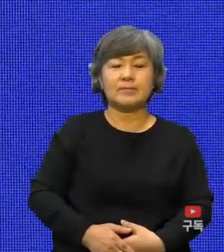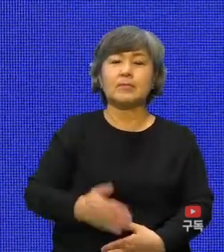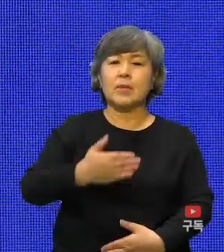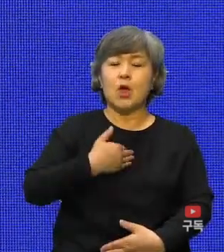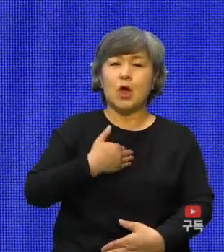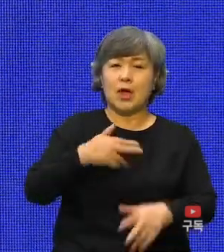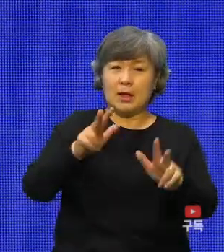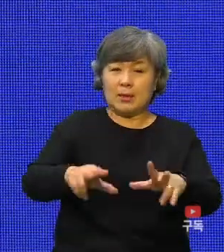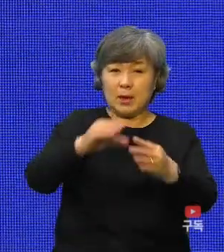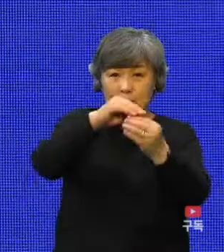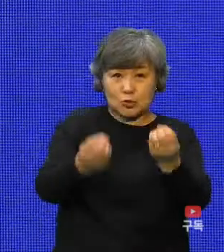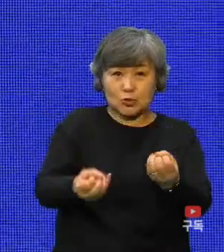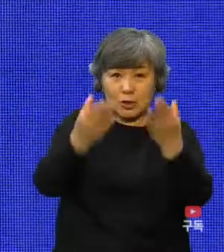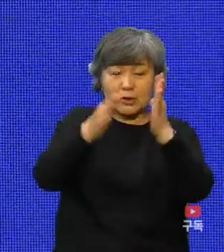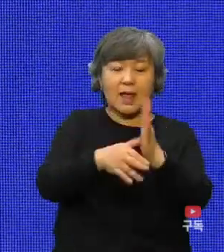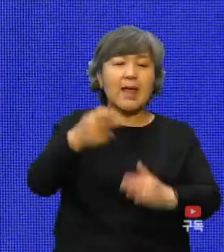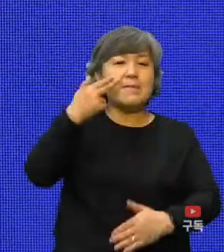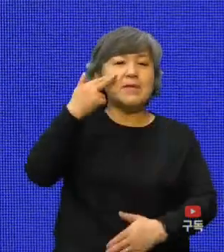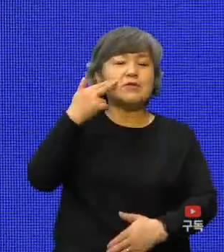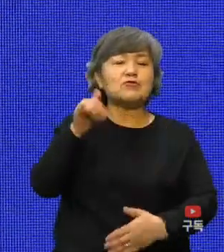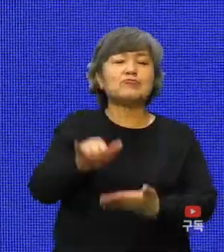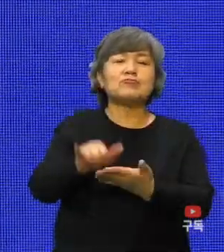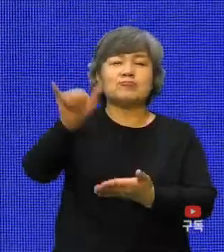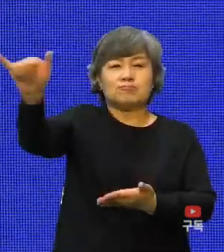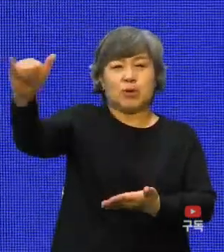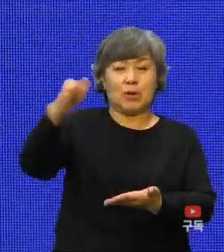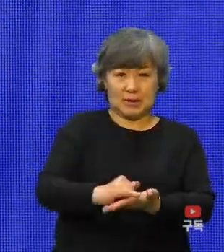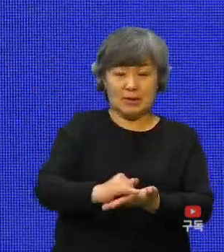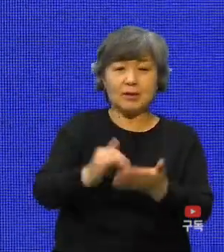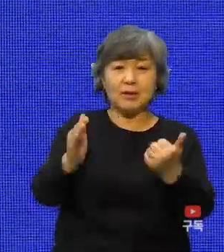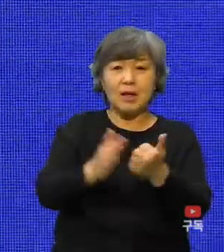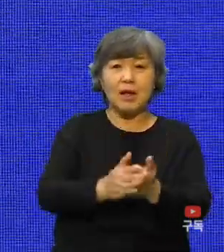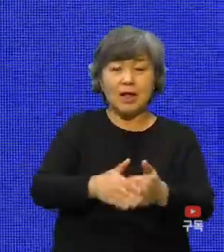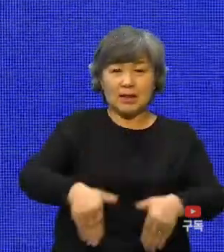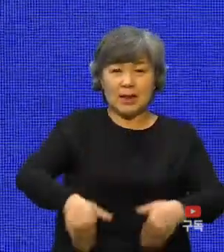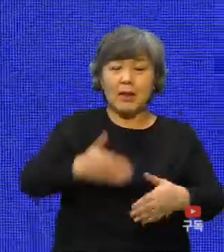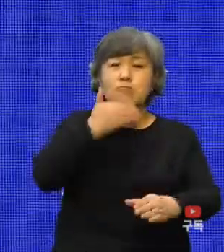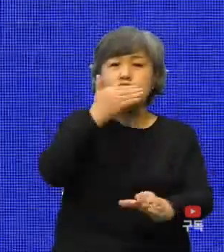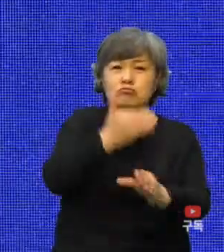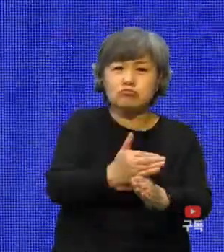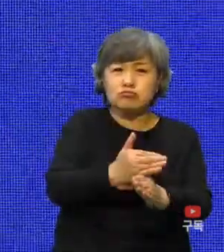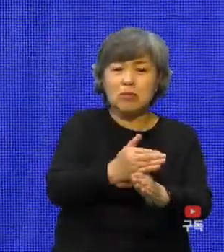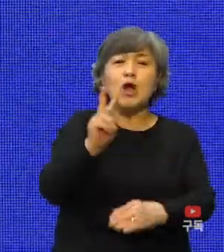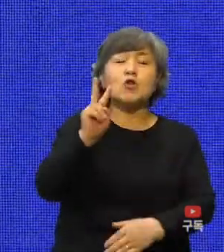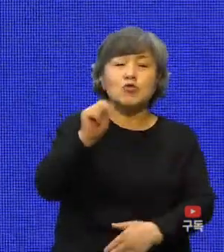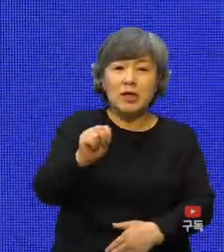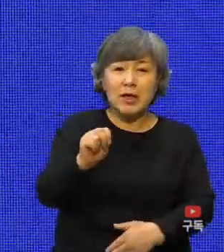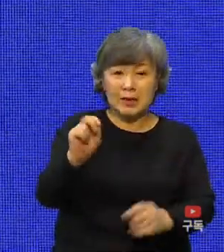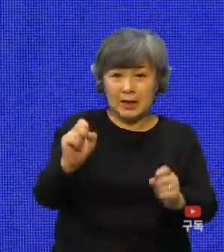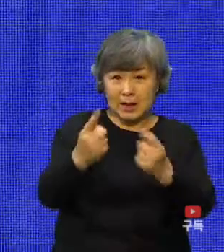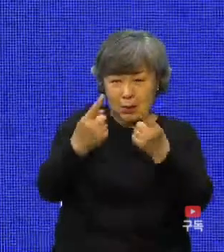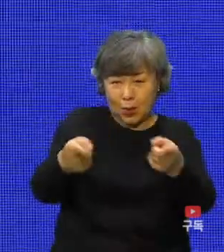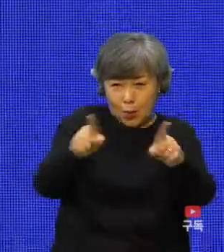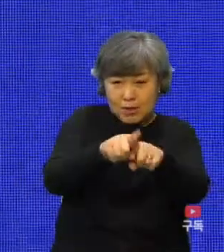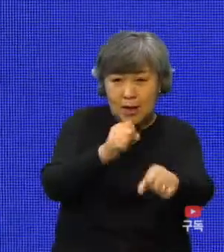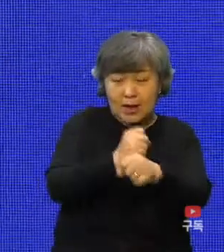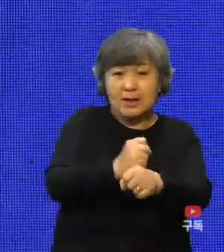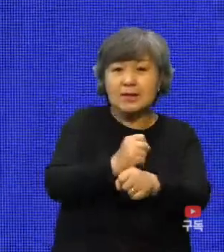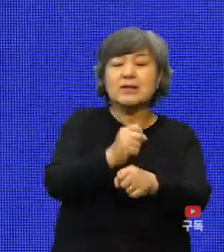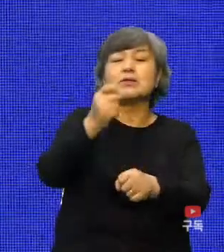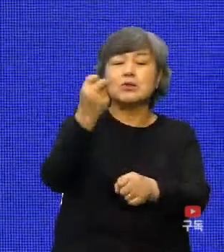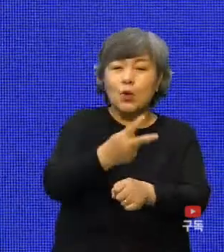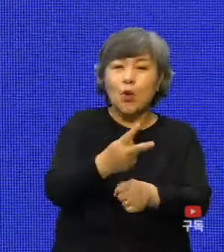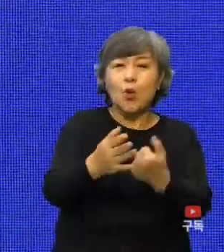저는 이번 추석 연휴 때 미국을 방문하고 돌아왔습니다. 올해는 남북한 유엔 동시가입 30주년, 9.19 비핵합의